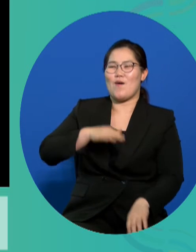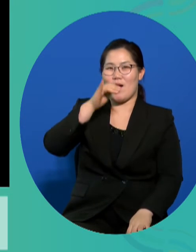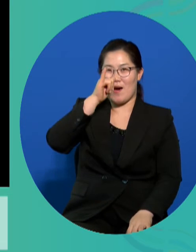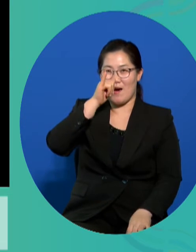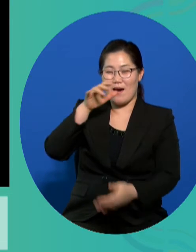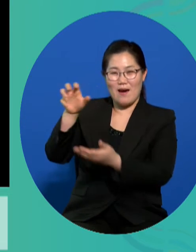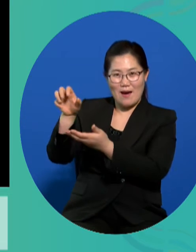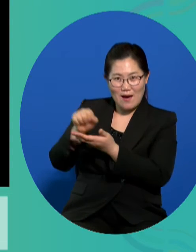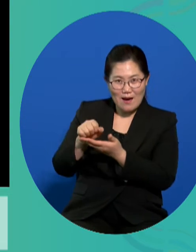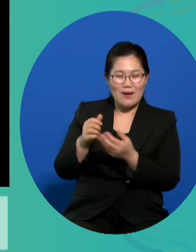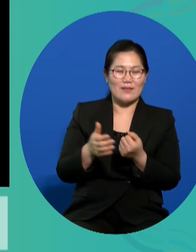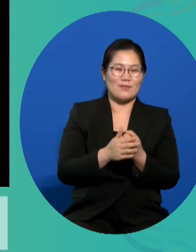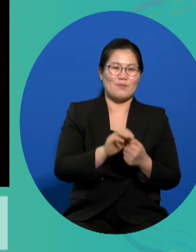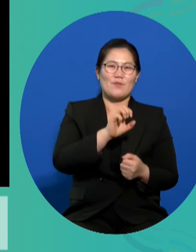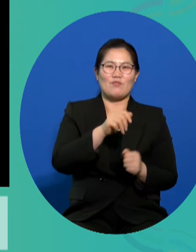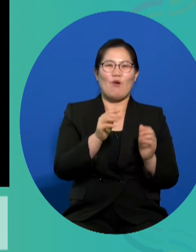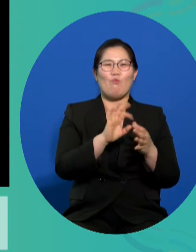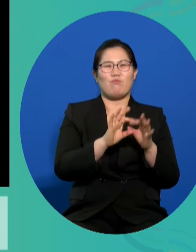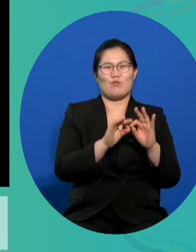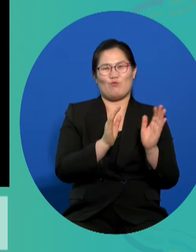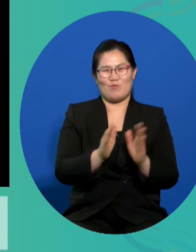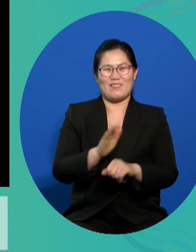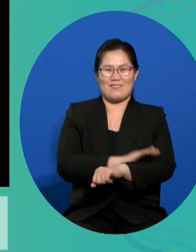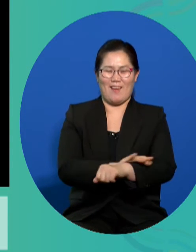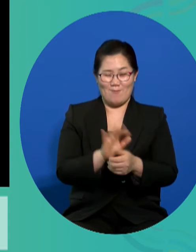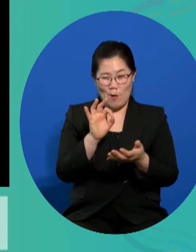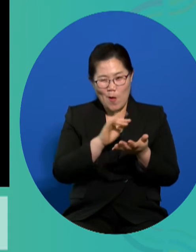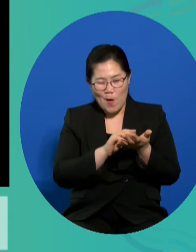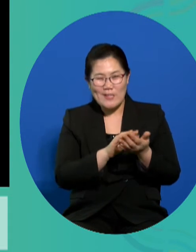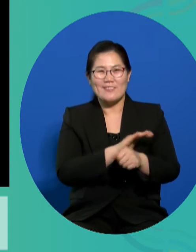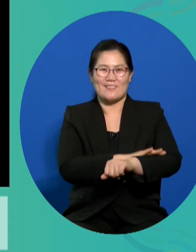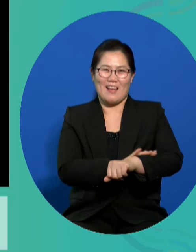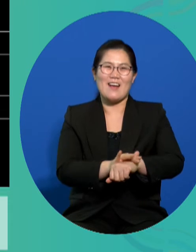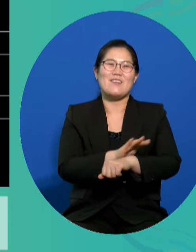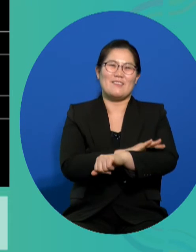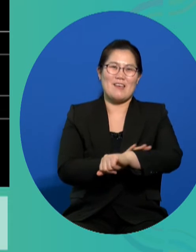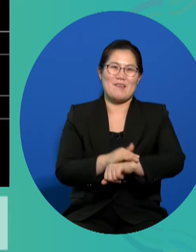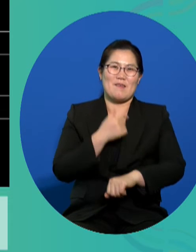패럴림픽을 잘 개최했고 올림픽도 아주 잘 개최했습니다. 그런 측면에서는.